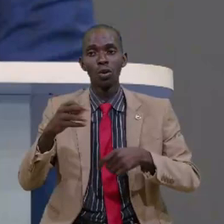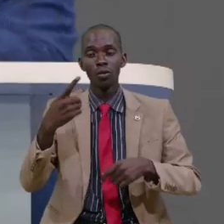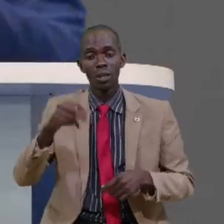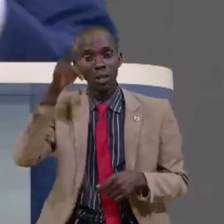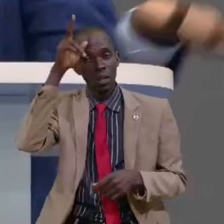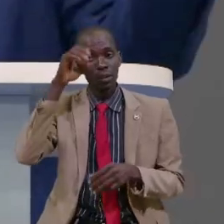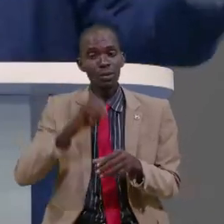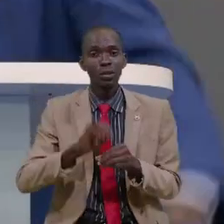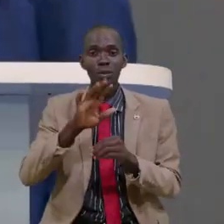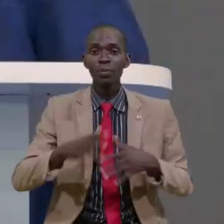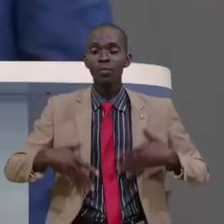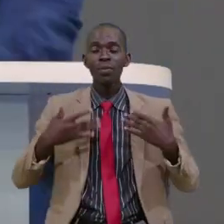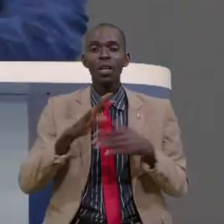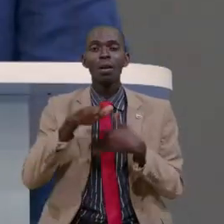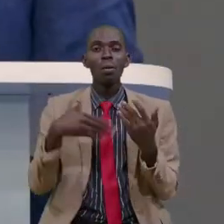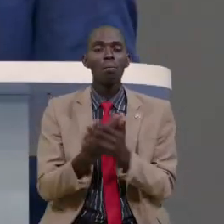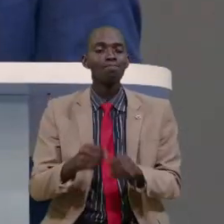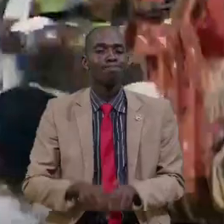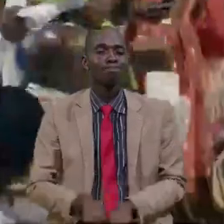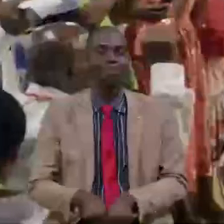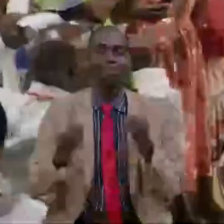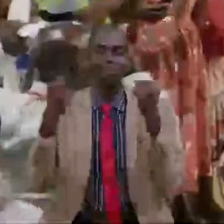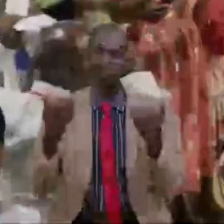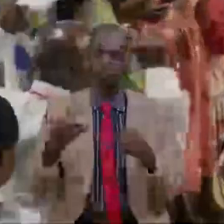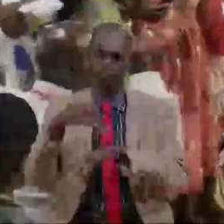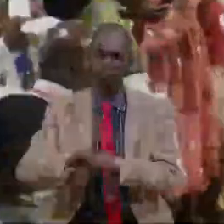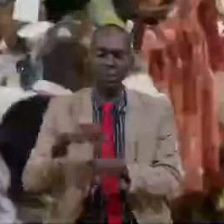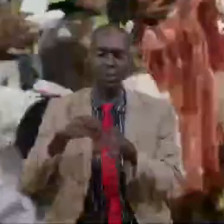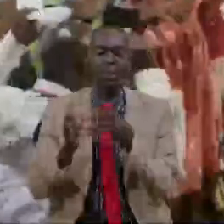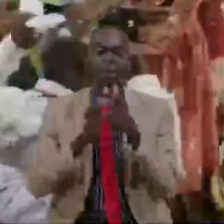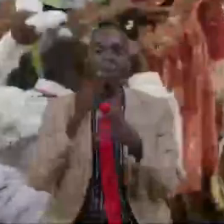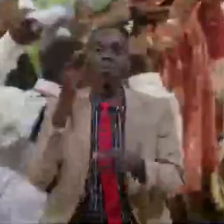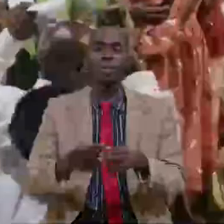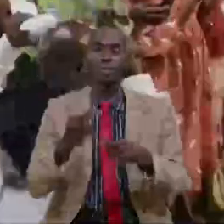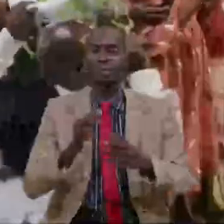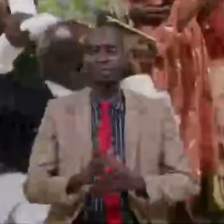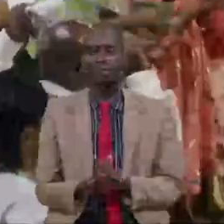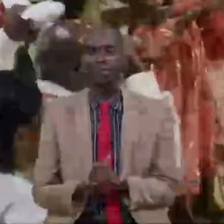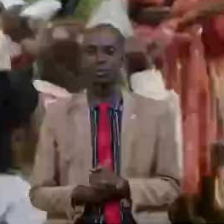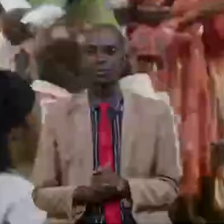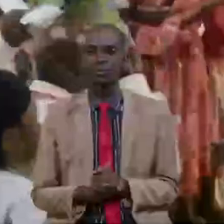du diable de ta vie brisées ce soir au nom de Jésus.